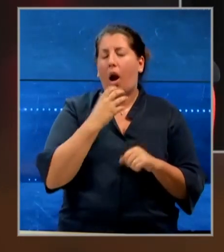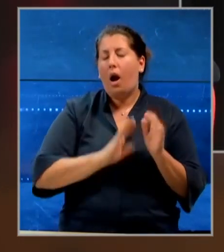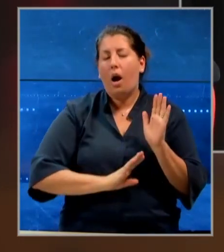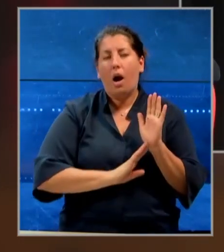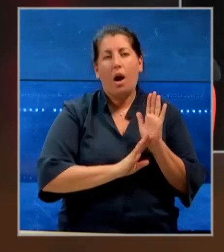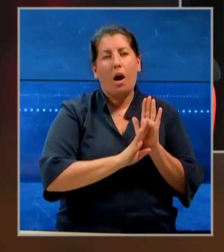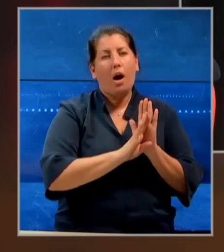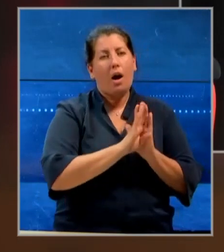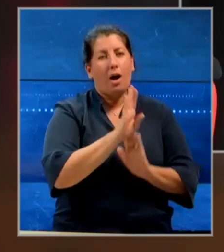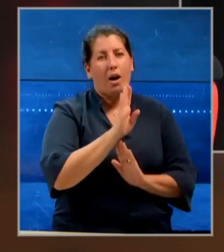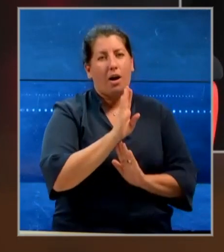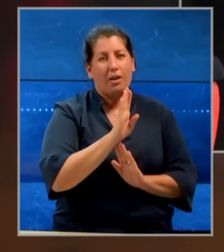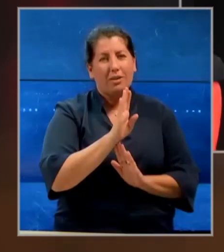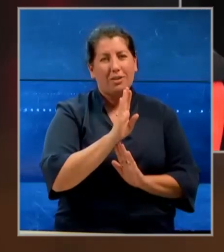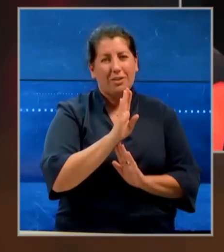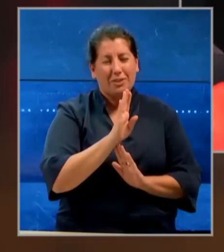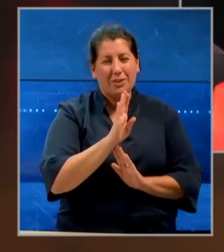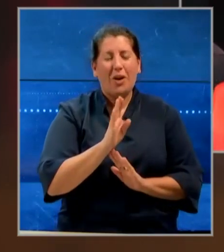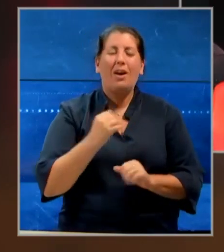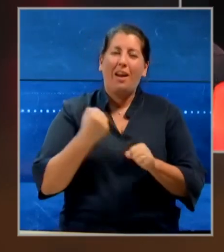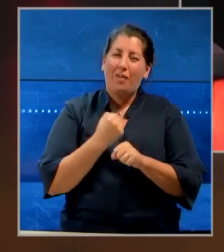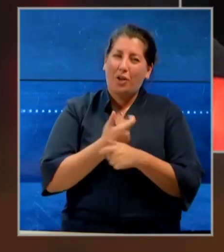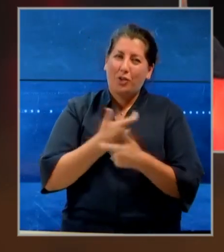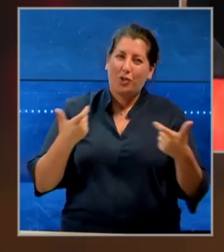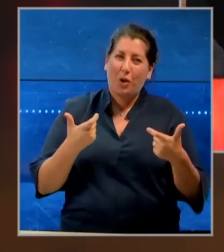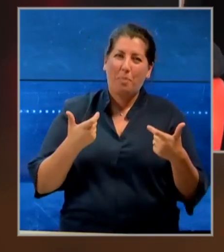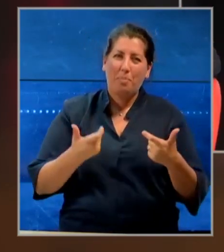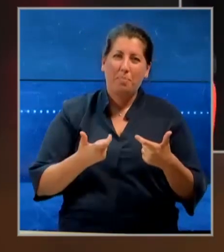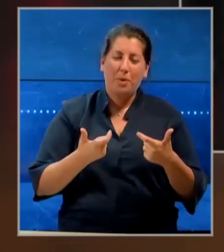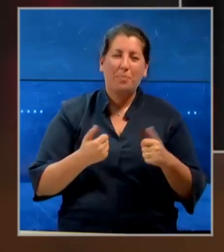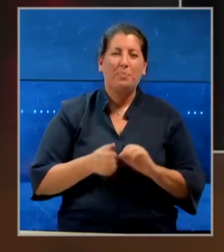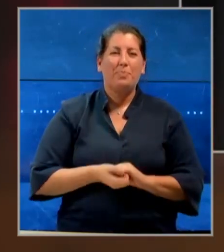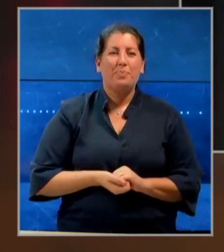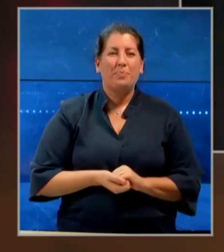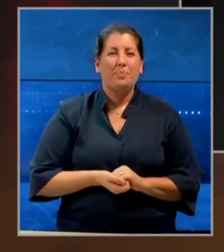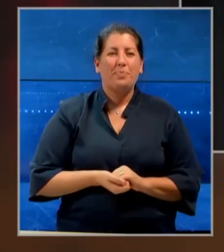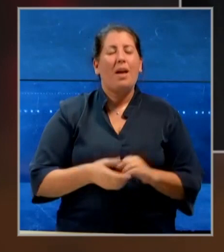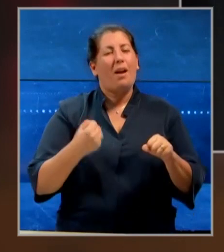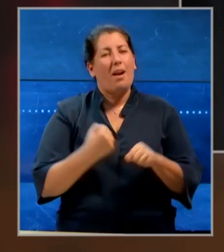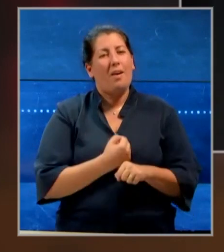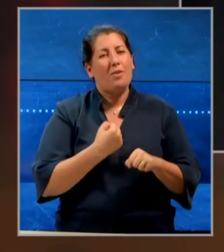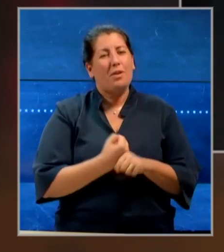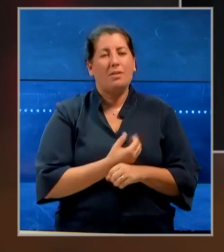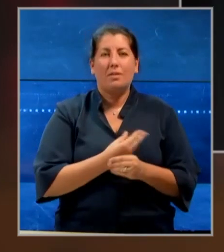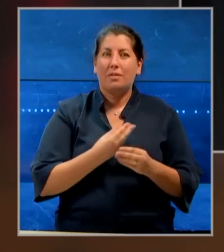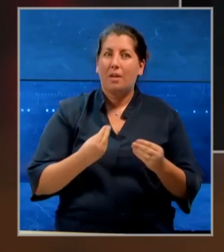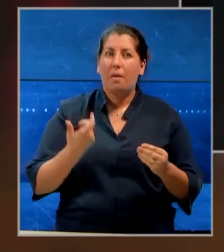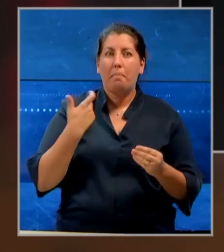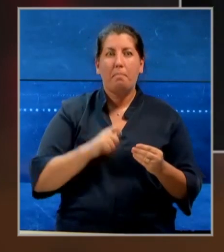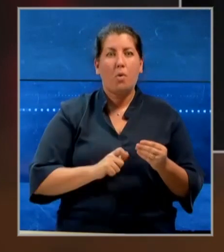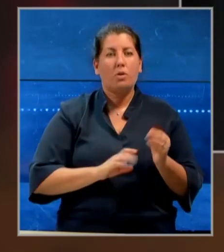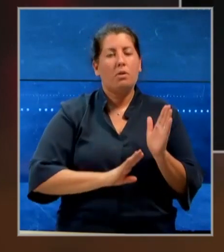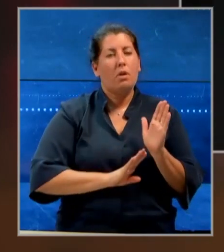vedevo come troppo. Un santo. Chiamo Maurizio, troppo, che mette in condizione. Tanto, abbiamo lavorato tanto, è una temperatura molto